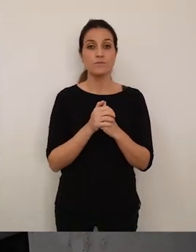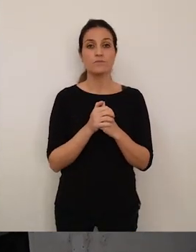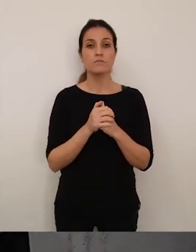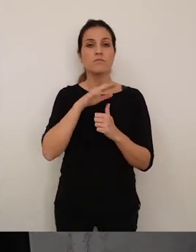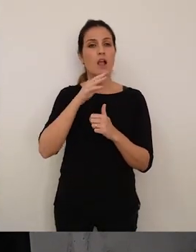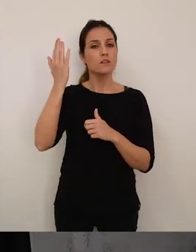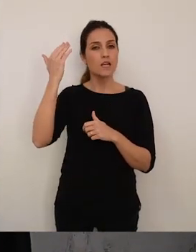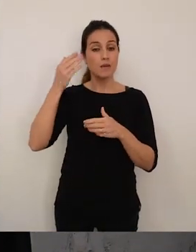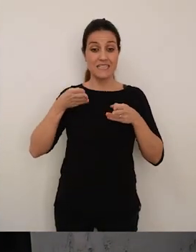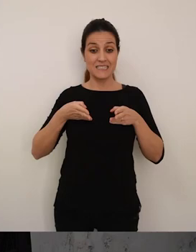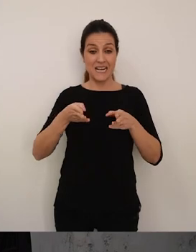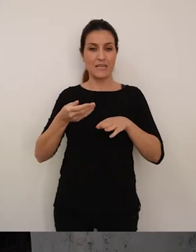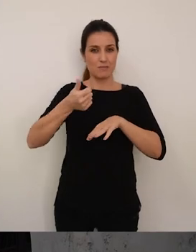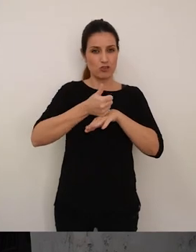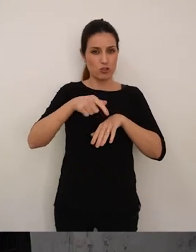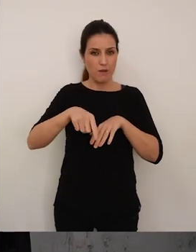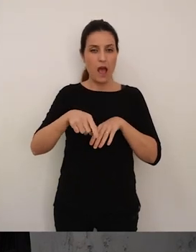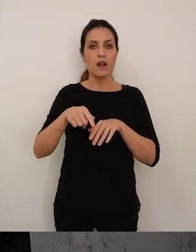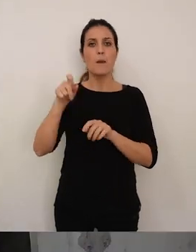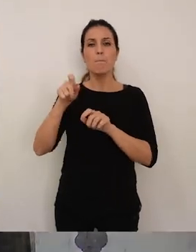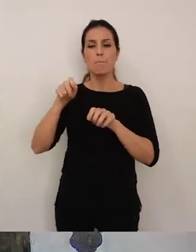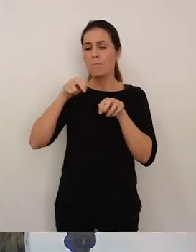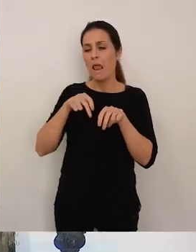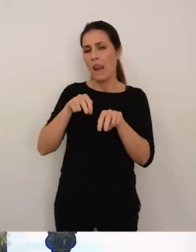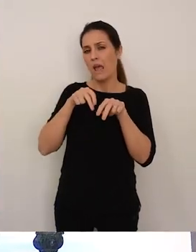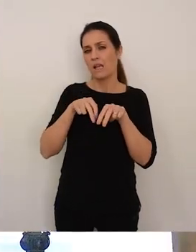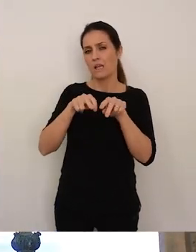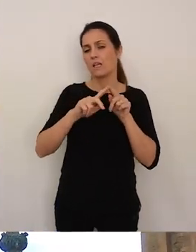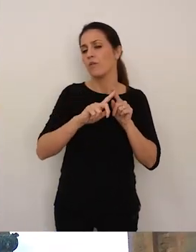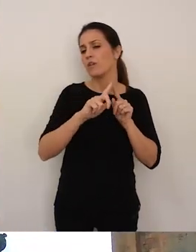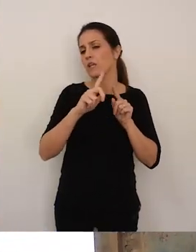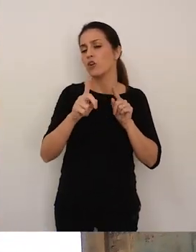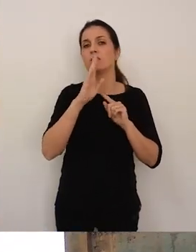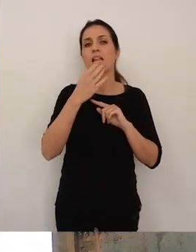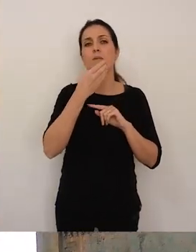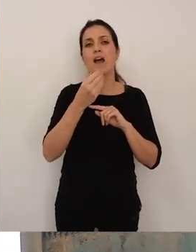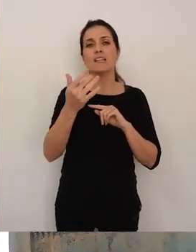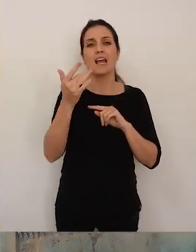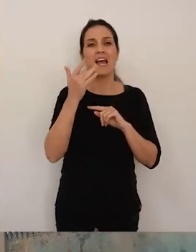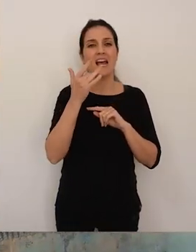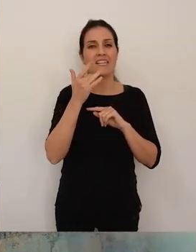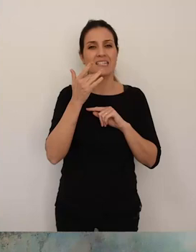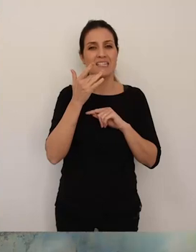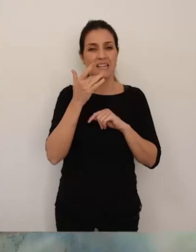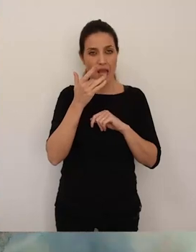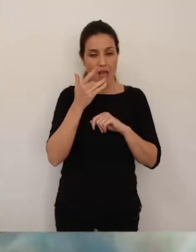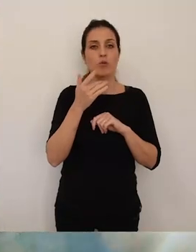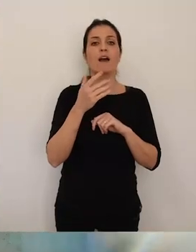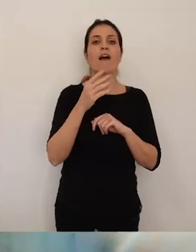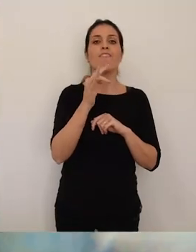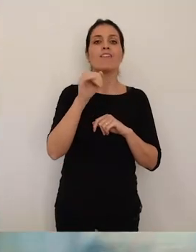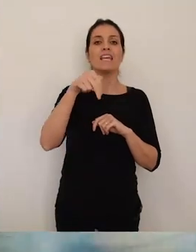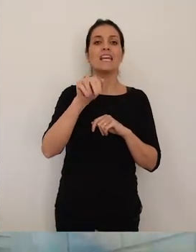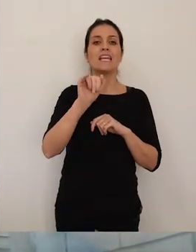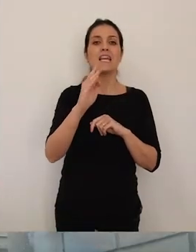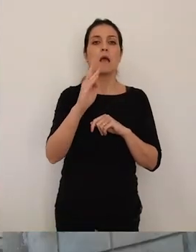Anticamente, la strada principale del borgo era attraversata dai numerosi pellegrini diretti in viaggio verso il santuario della Madonna di Finibus Terre a